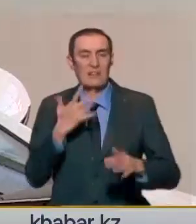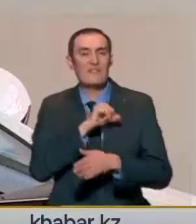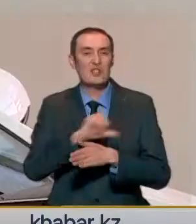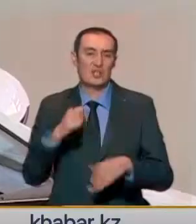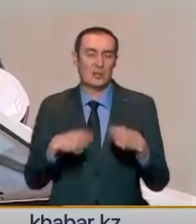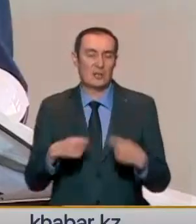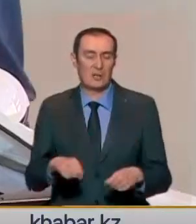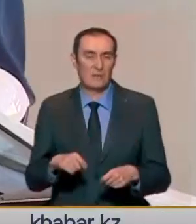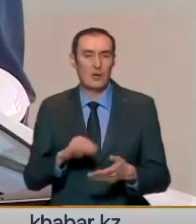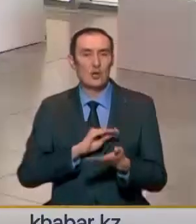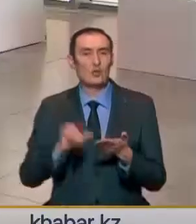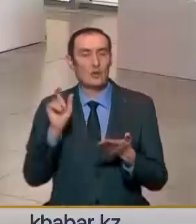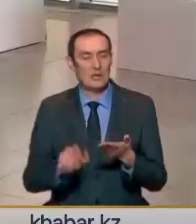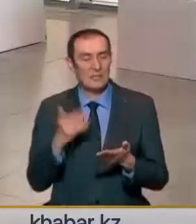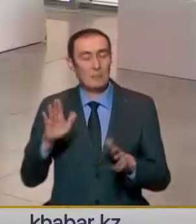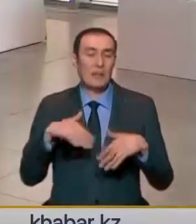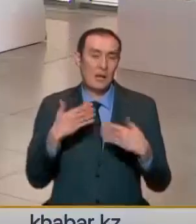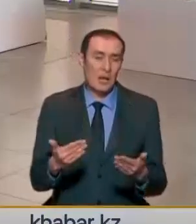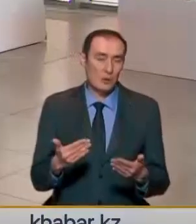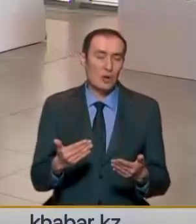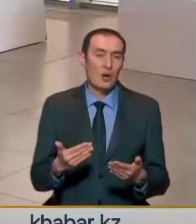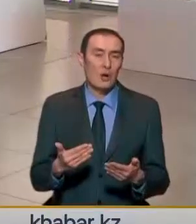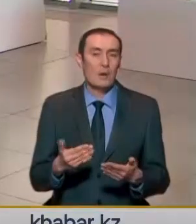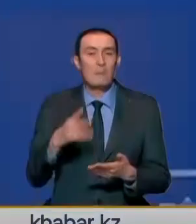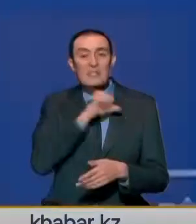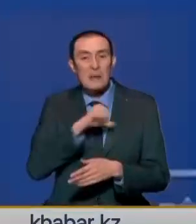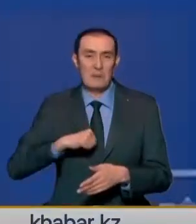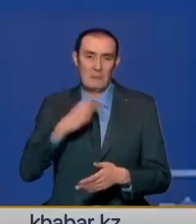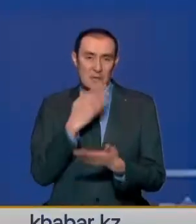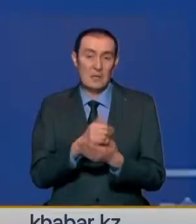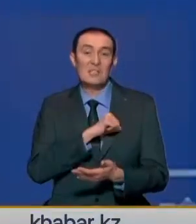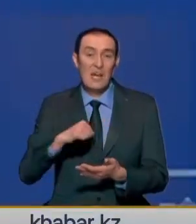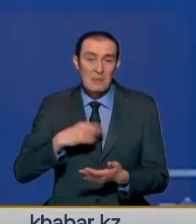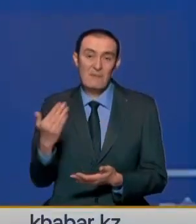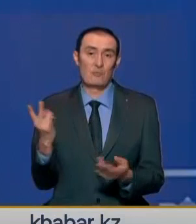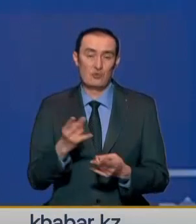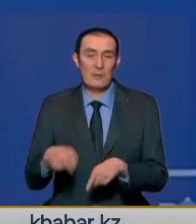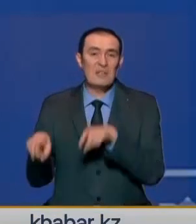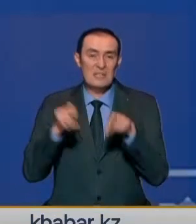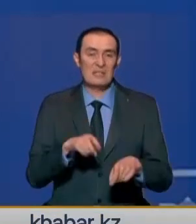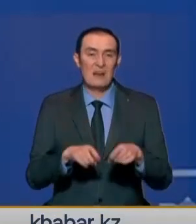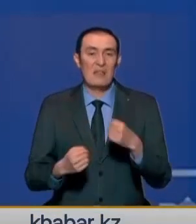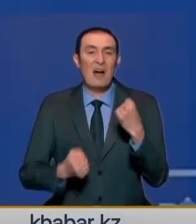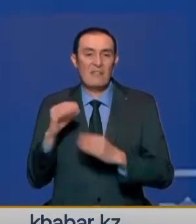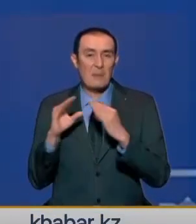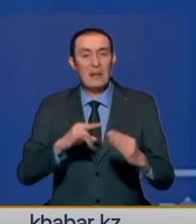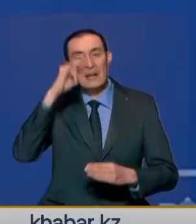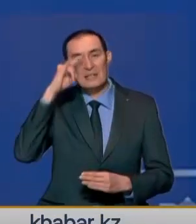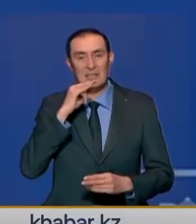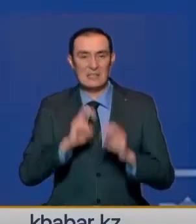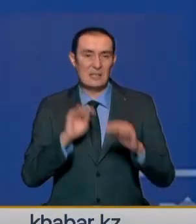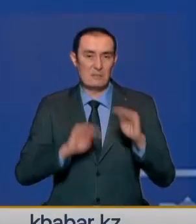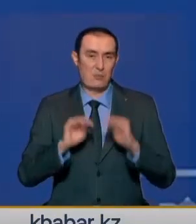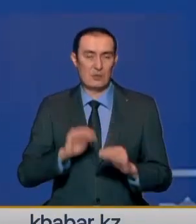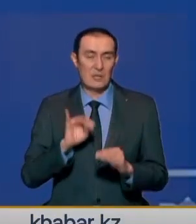внешних рынках. Журналисты, в свою очередь, предложили чиновникам подать пример. Надо пересесть на автомобиль казахстанской сборки.